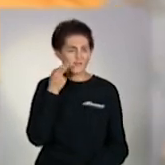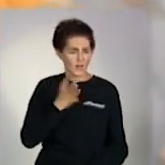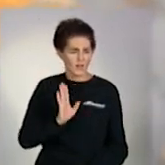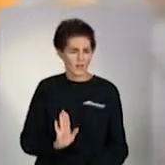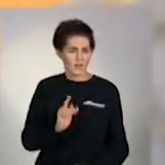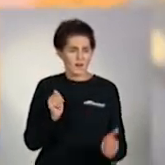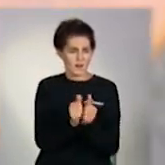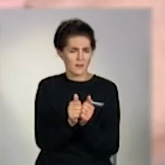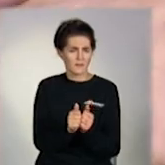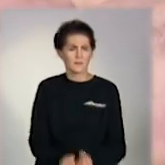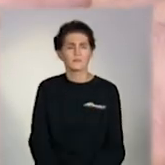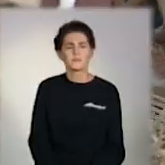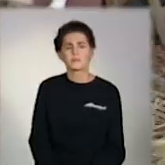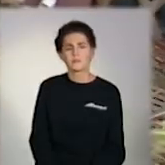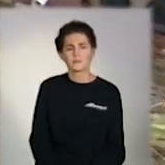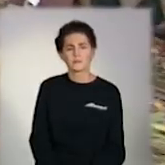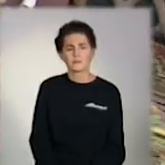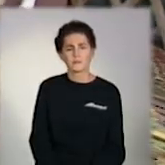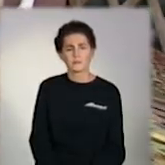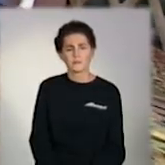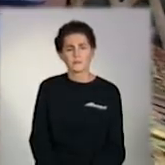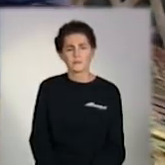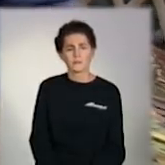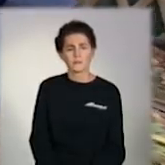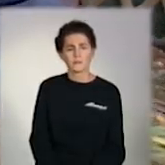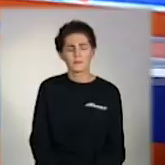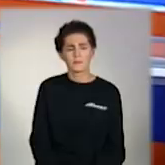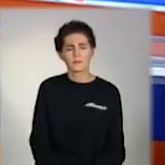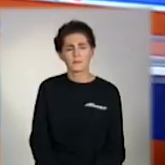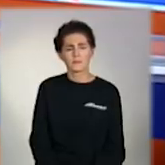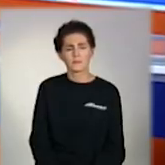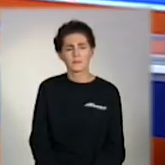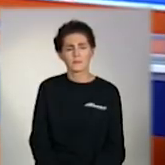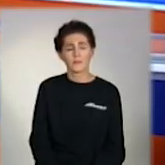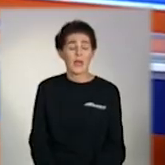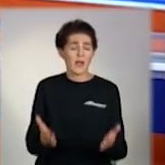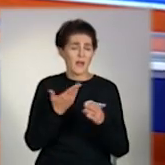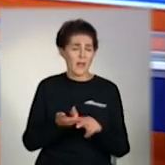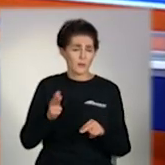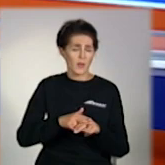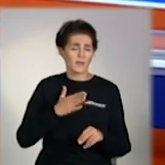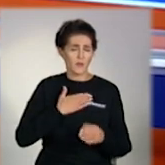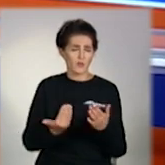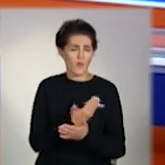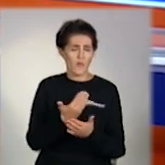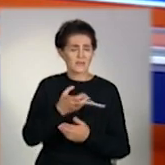Юлія Покідіна, Володимир Конопля для телеканалу «Донбас». На цьому наш випуск